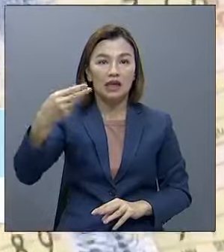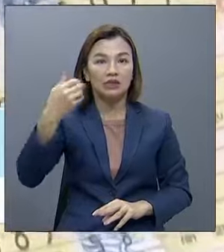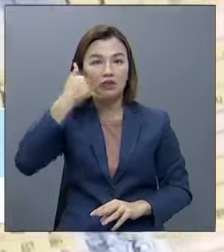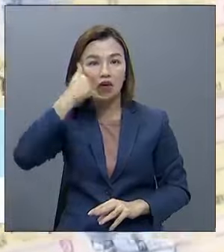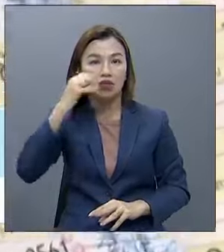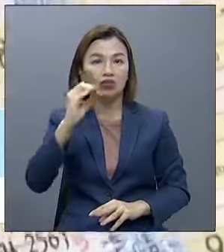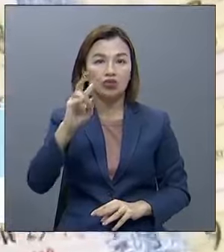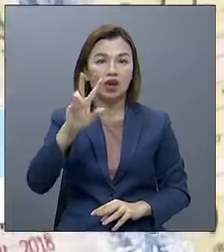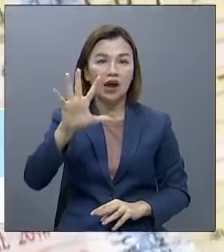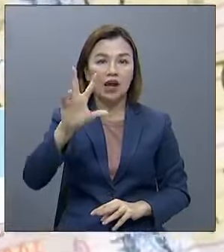5289 19999ครับ